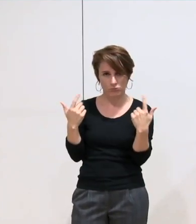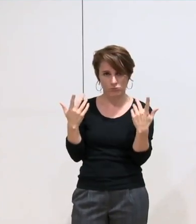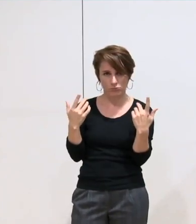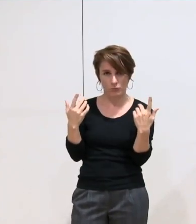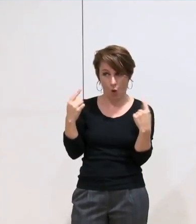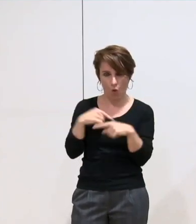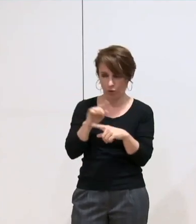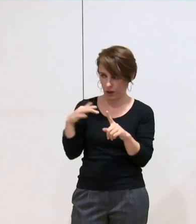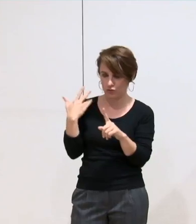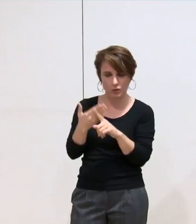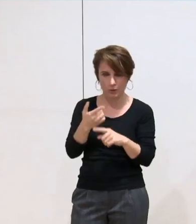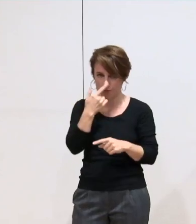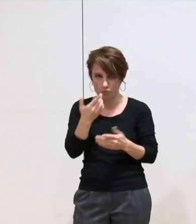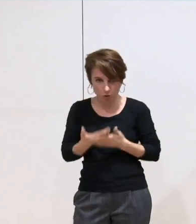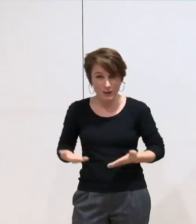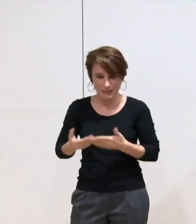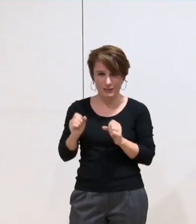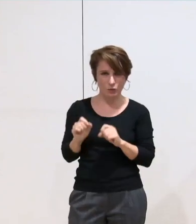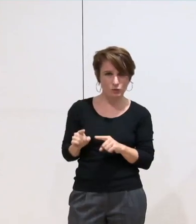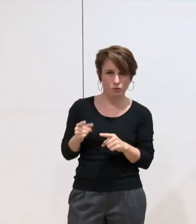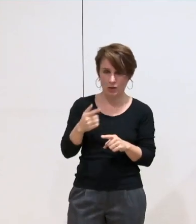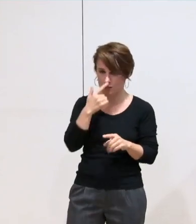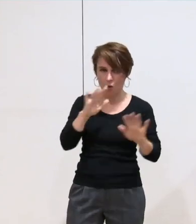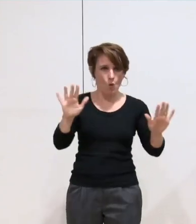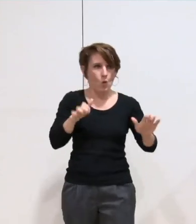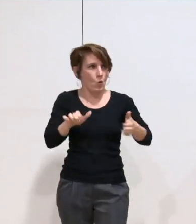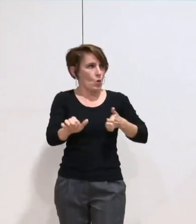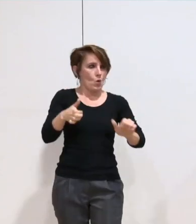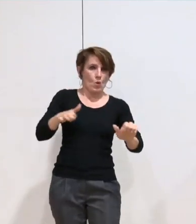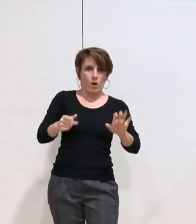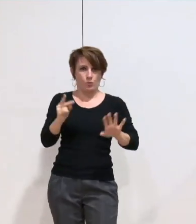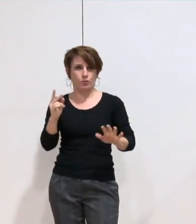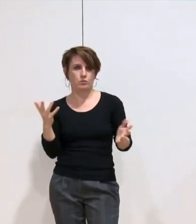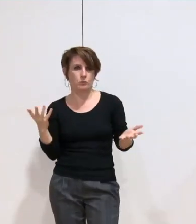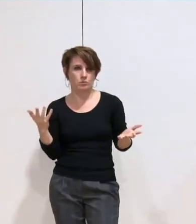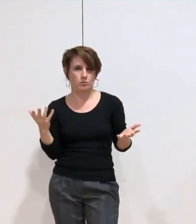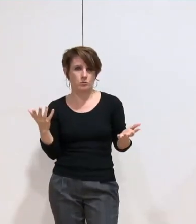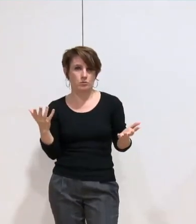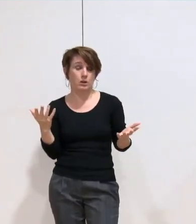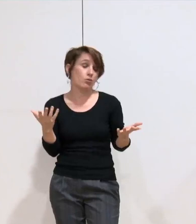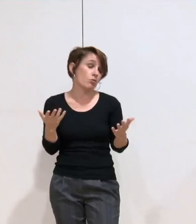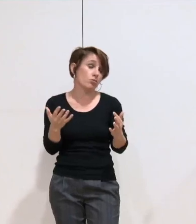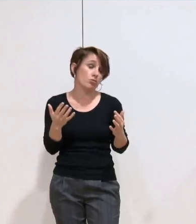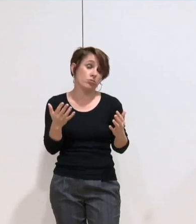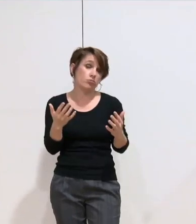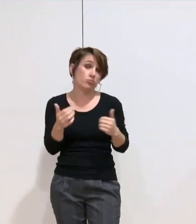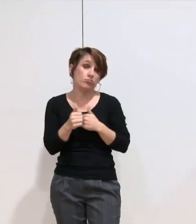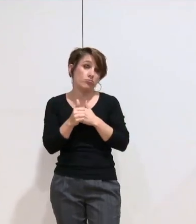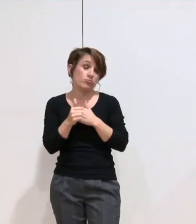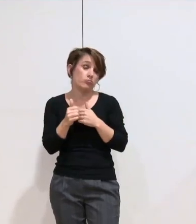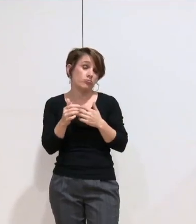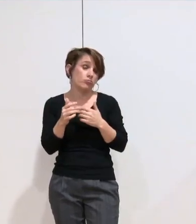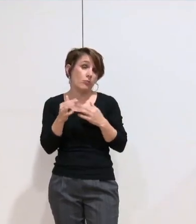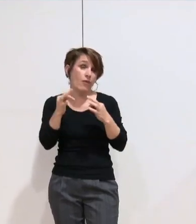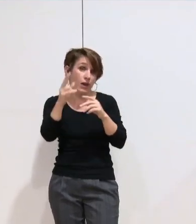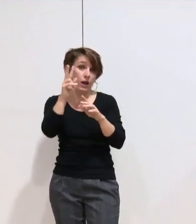ces sujets et avec une vision en matière de tourisme qui, historiquement d'ailleurs, pas seulement parce que vous venez